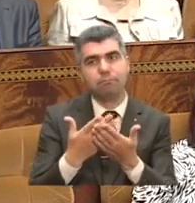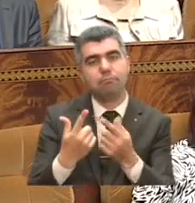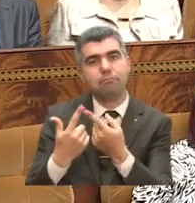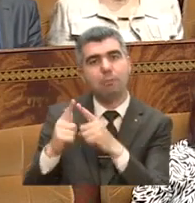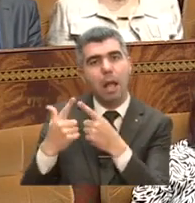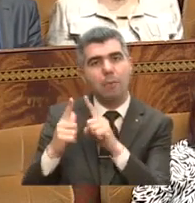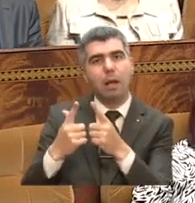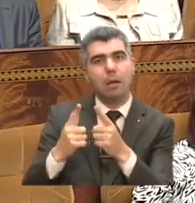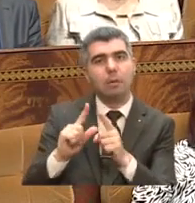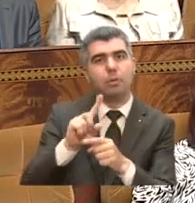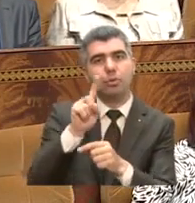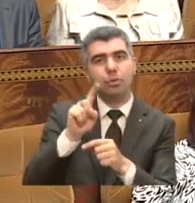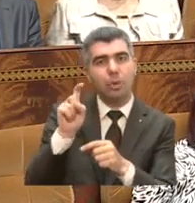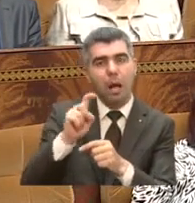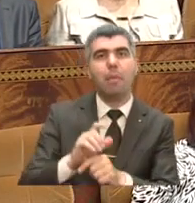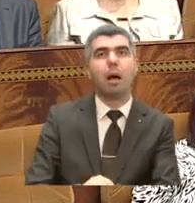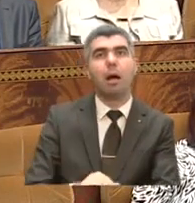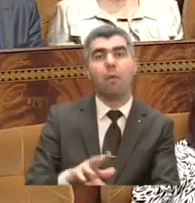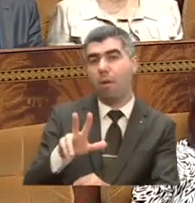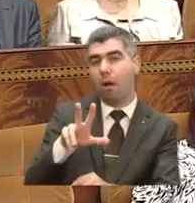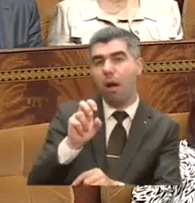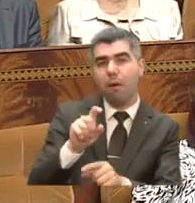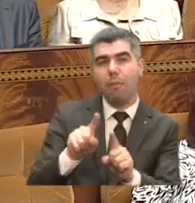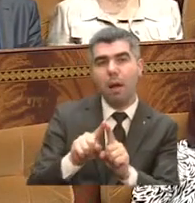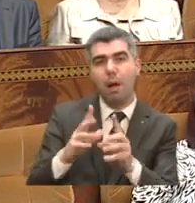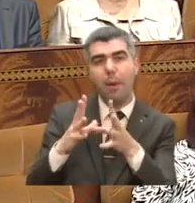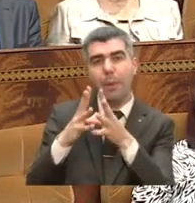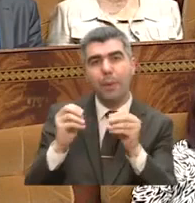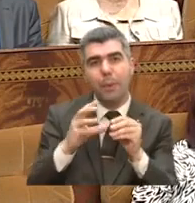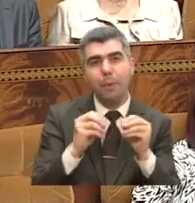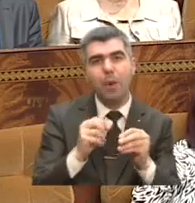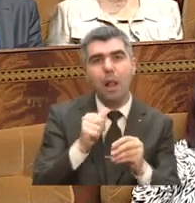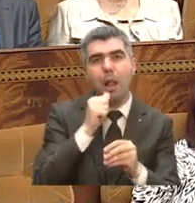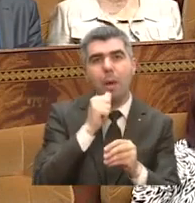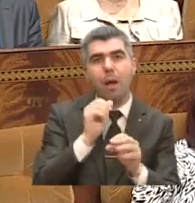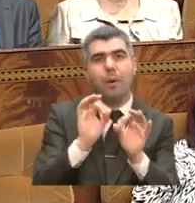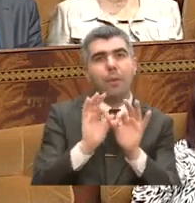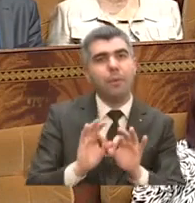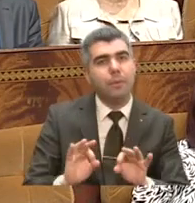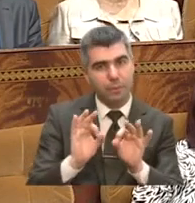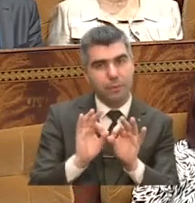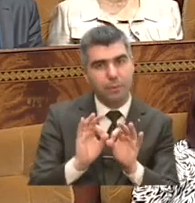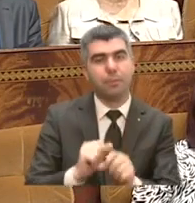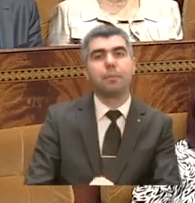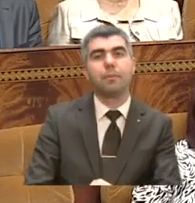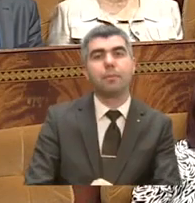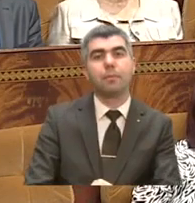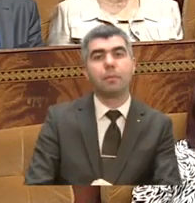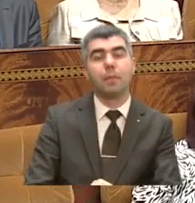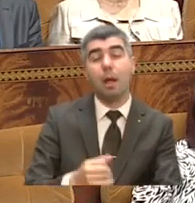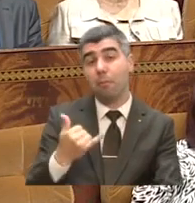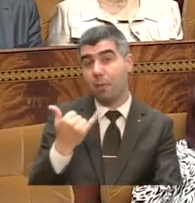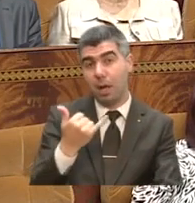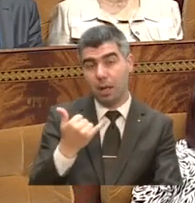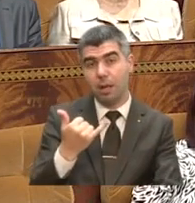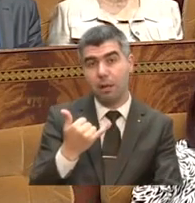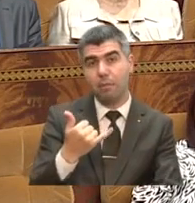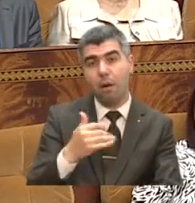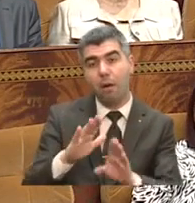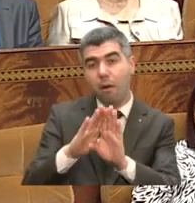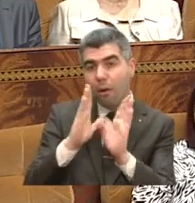جامعات. وهذه الجامعات تعرف ندرة مياه جدا جدا حادة، ولكن السيد الوزير لا بد محمد راه